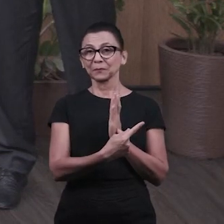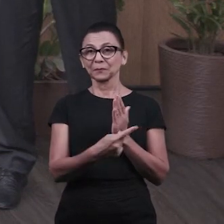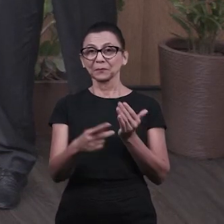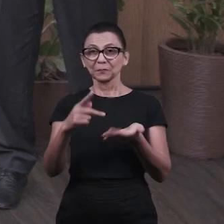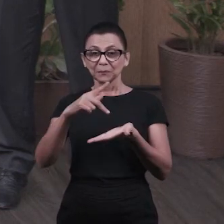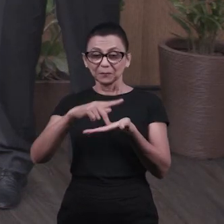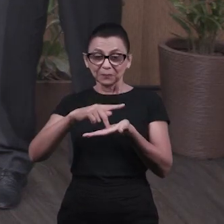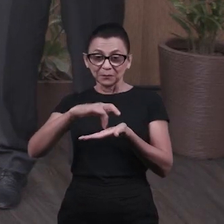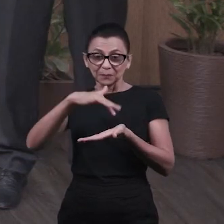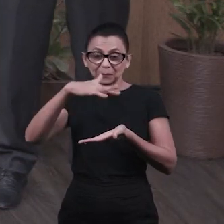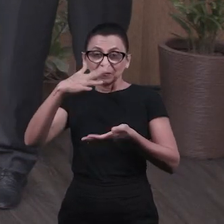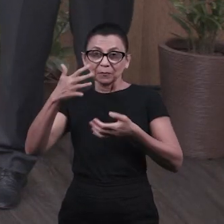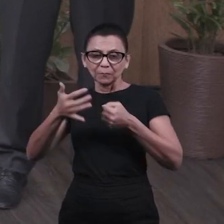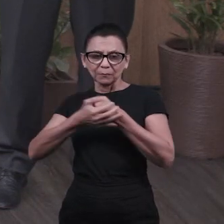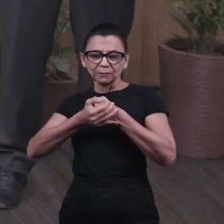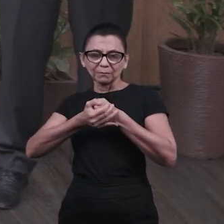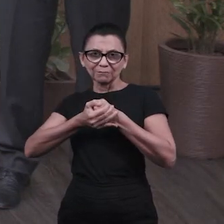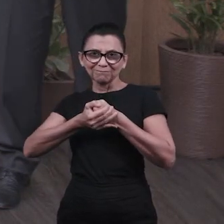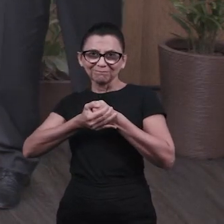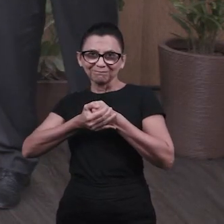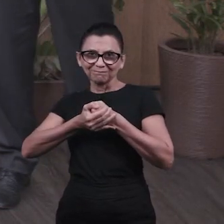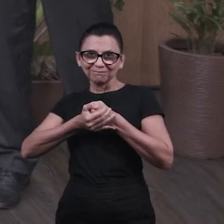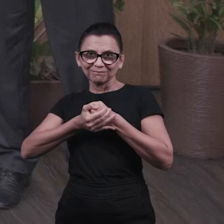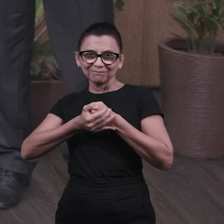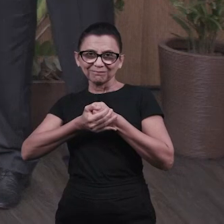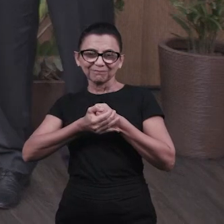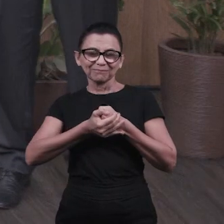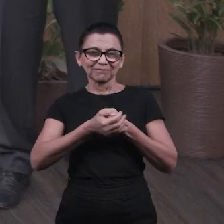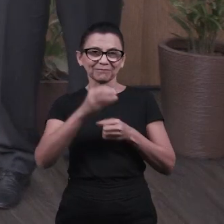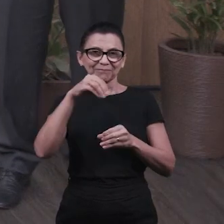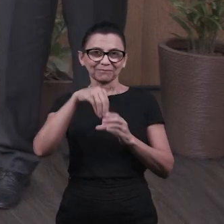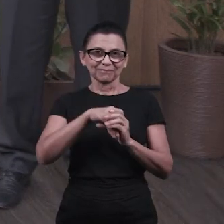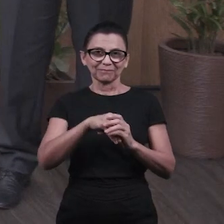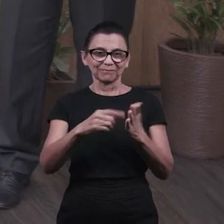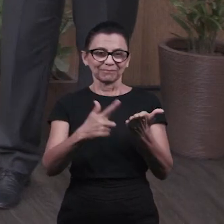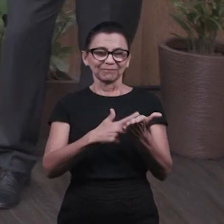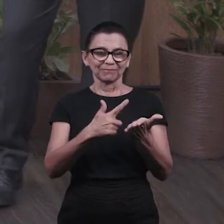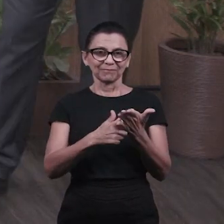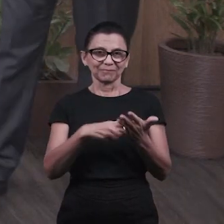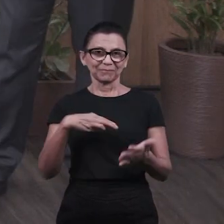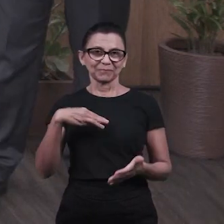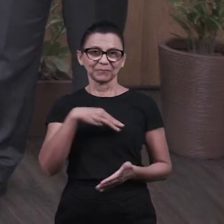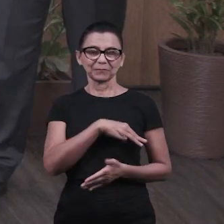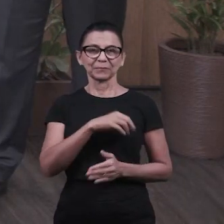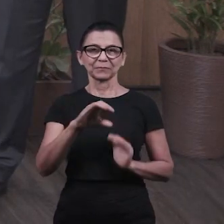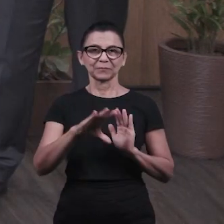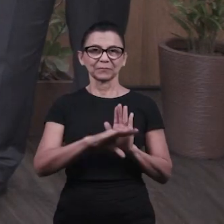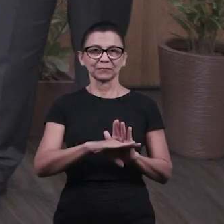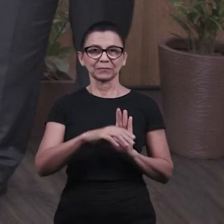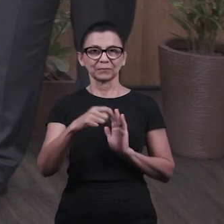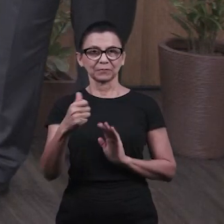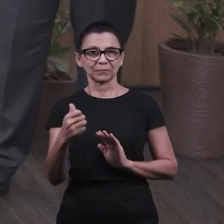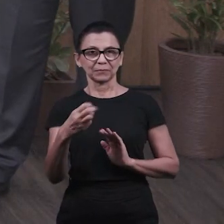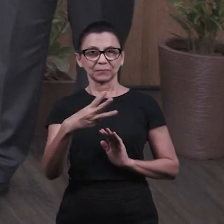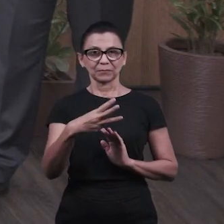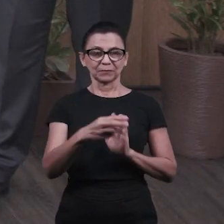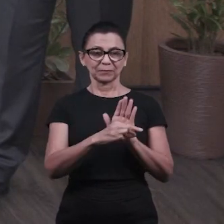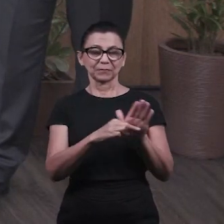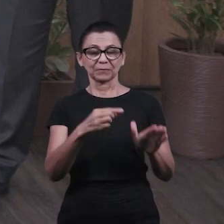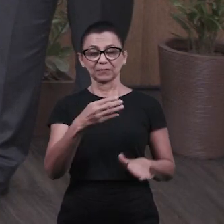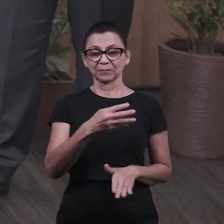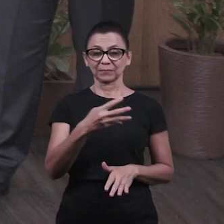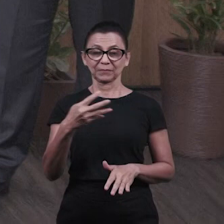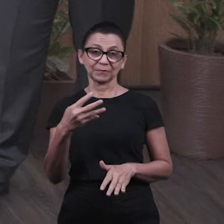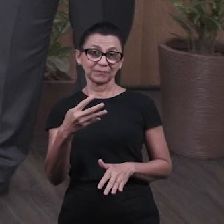caché, enregistré en Matthieu chapitre 13, verset 44, avec